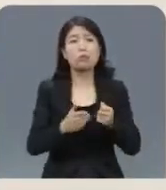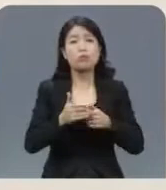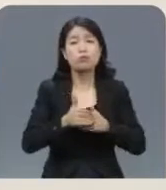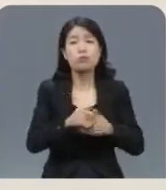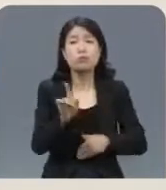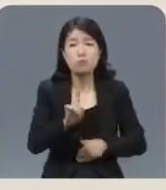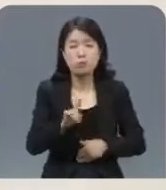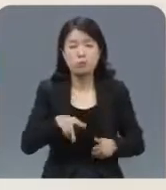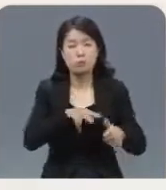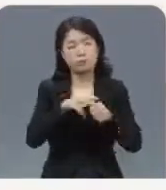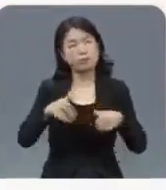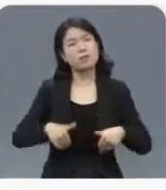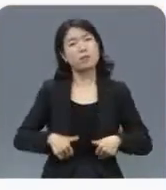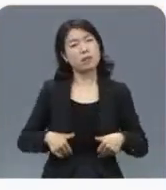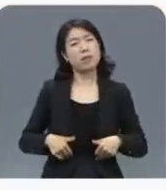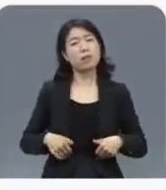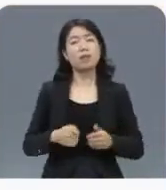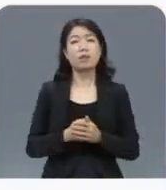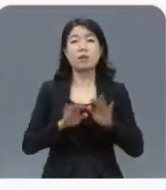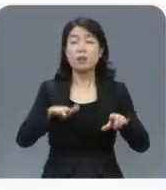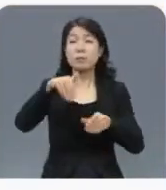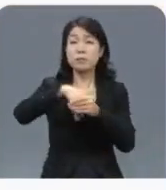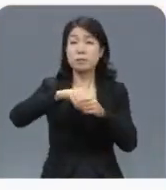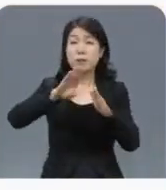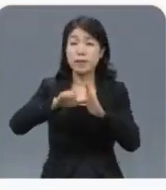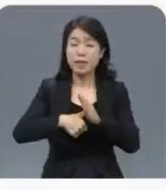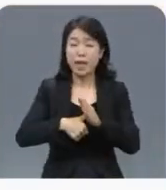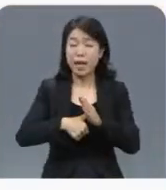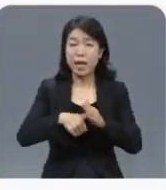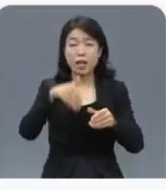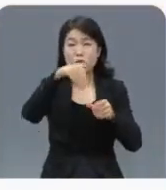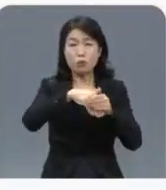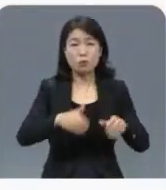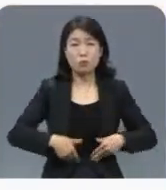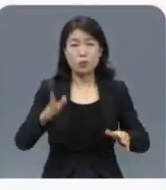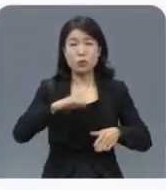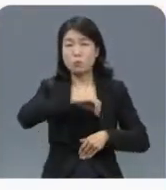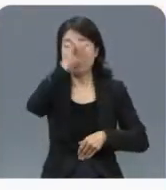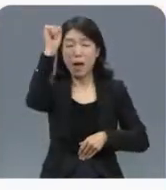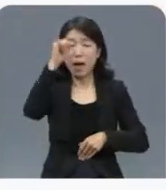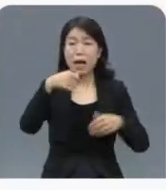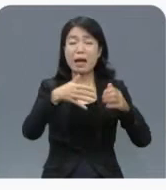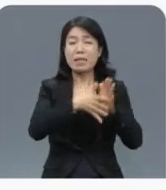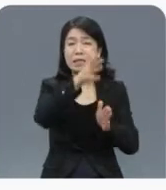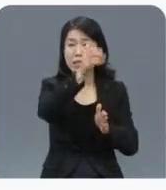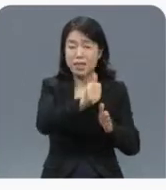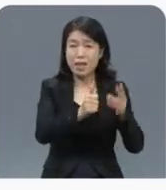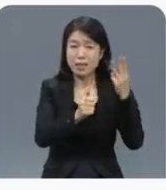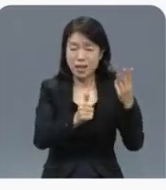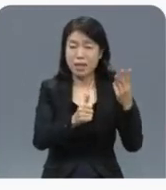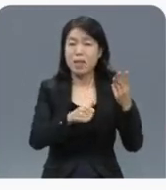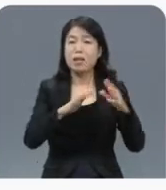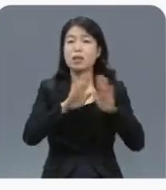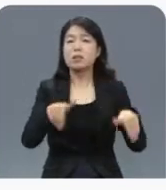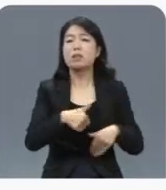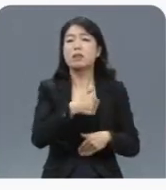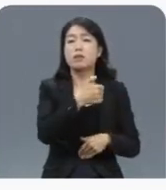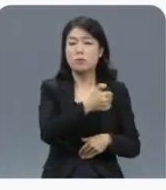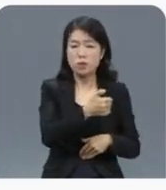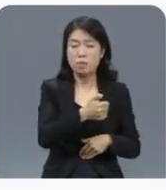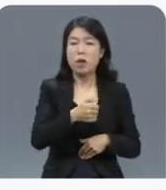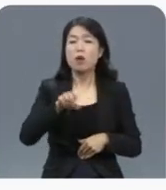필요 없 왔습니다 이번 지방선거에서 무투표 당선이 는 단체장 3명을 포함해 전남이 50명 광주가